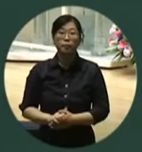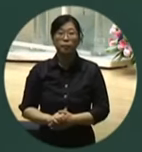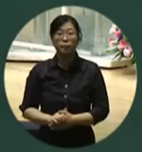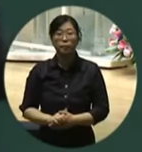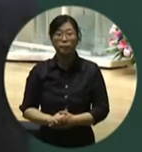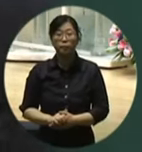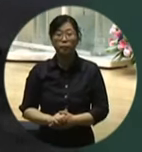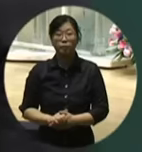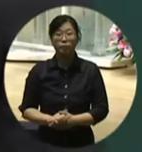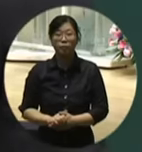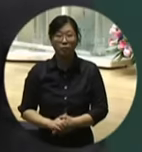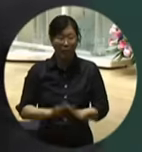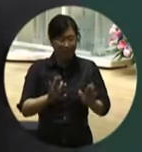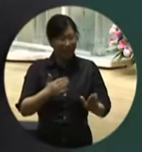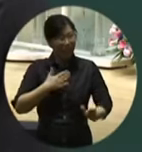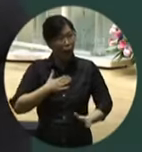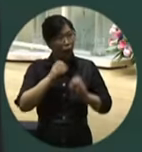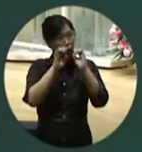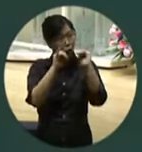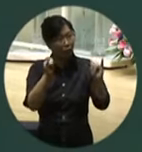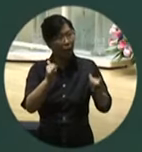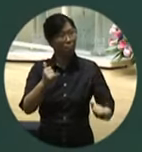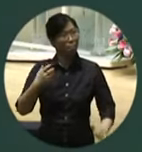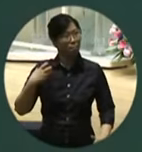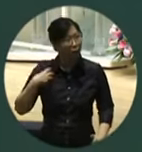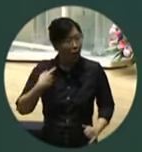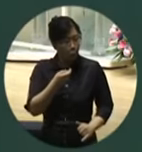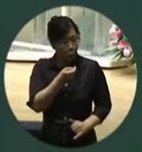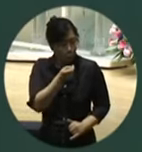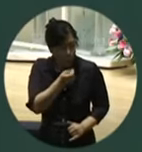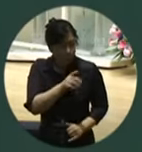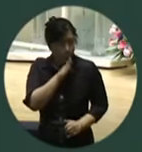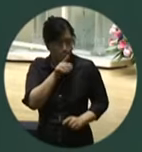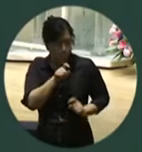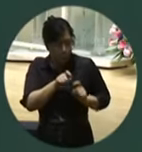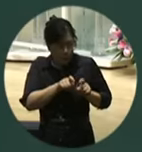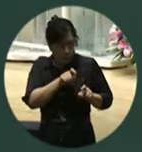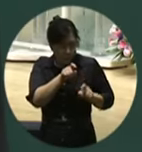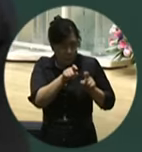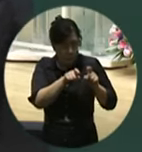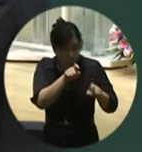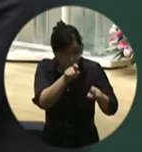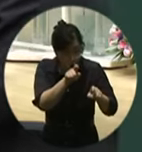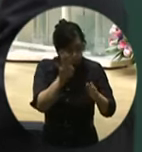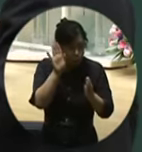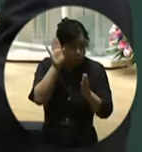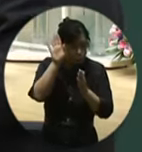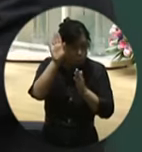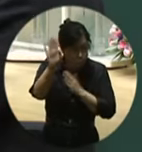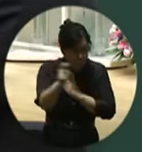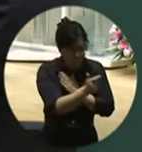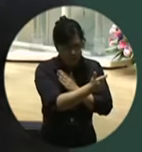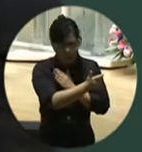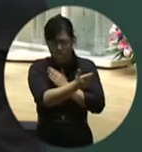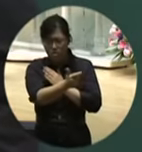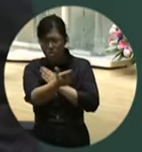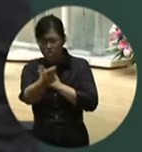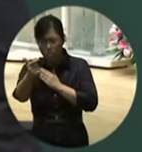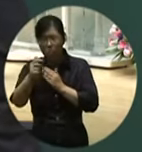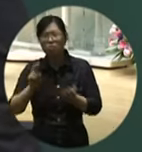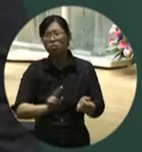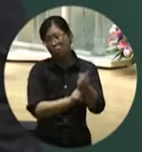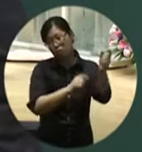걸음이 이런 큰 역사를 낳게 돼요. The Bible does not just record random things, but these small footsteps of an evangelist bring such a great result.